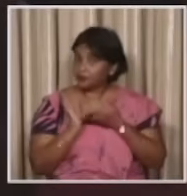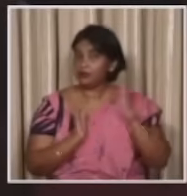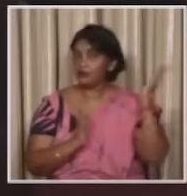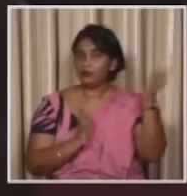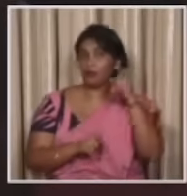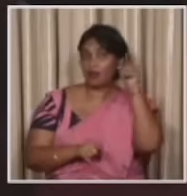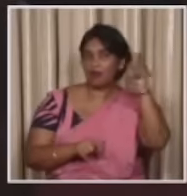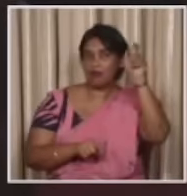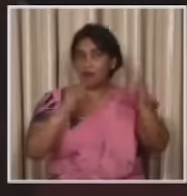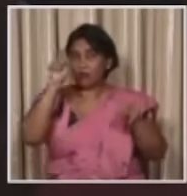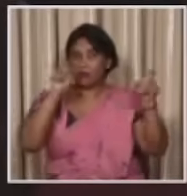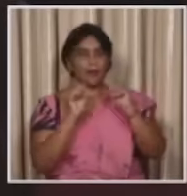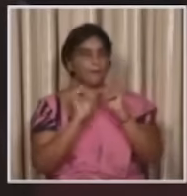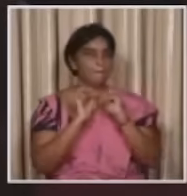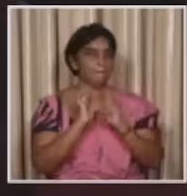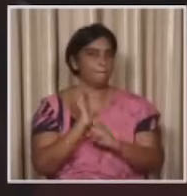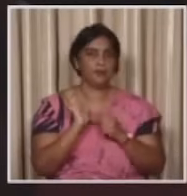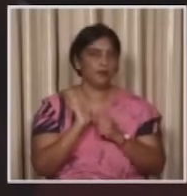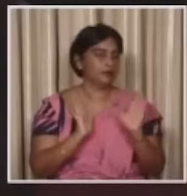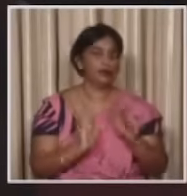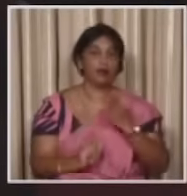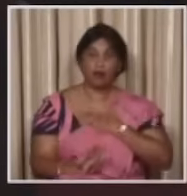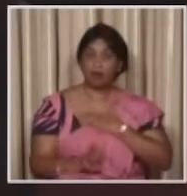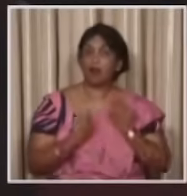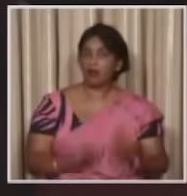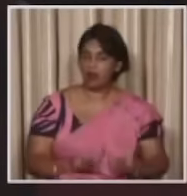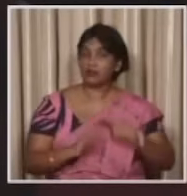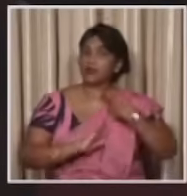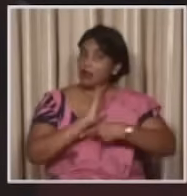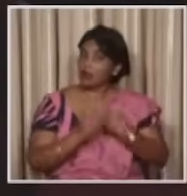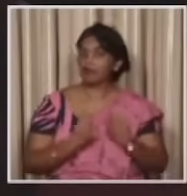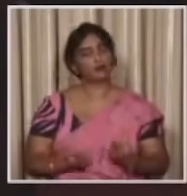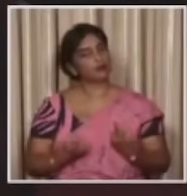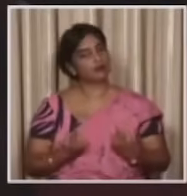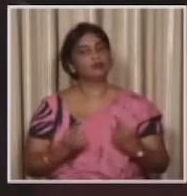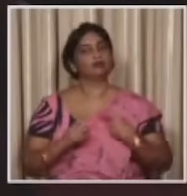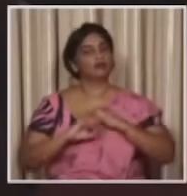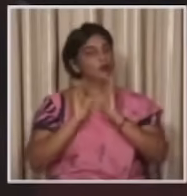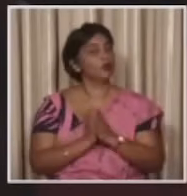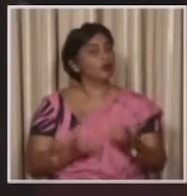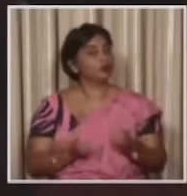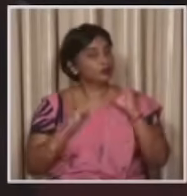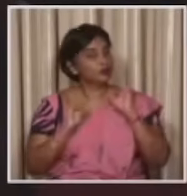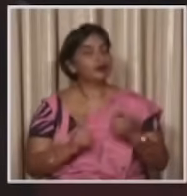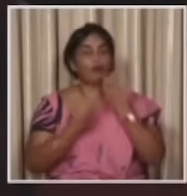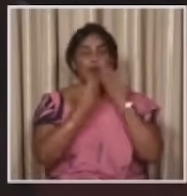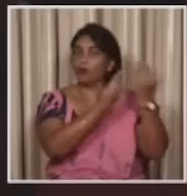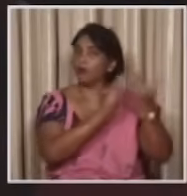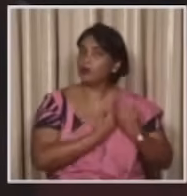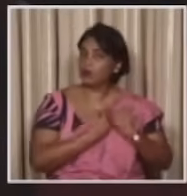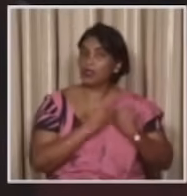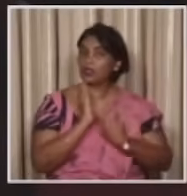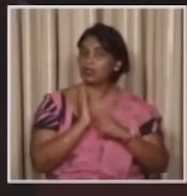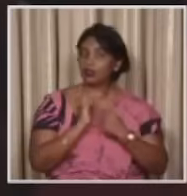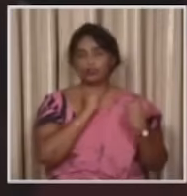මේ අහවල් පුද්ගලයාගේ පනතක් නෙමෙයි. මේක අපේ අවශ්‍යතාව තියෙන්නේ, මේ අපේ රටේ අවශ්‍යතාව. අපි මේ අවශ්‍යතාව වෙනුවෙන් ඔවුන්ගෙන් උපදෙස් අරගෙන